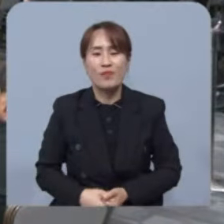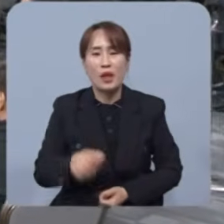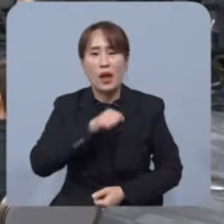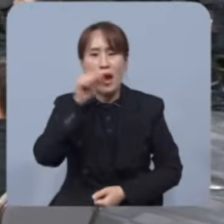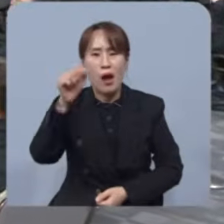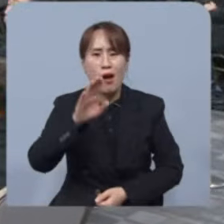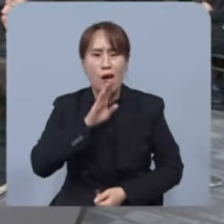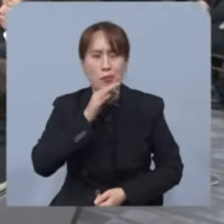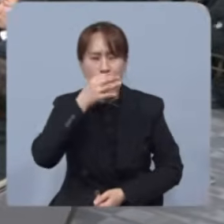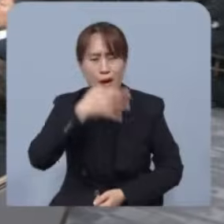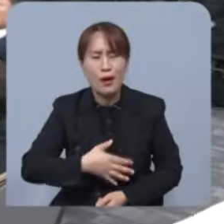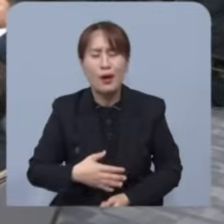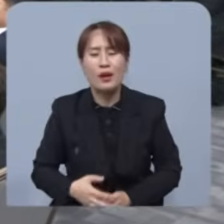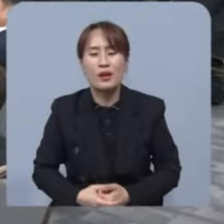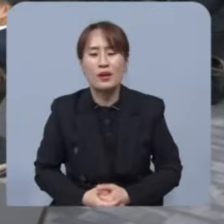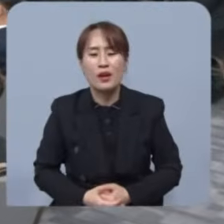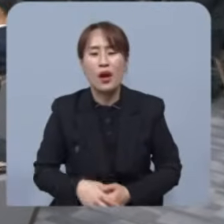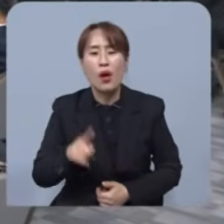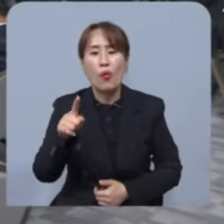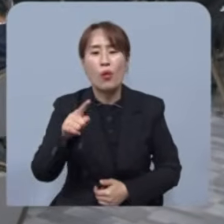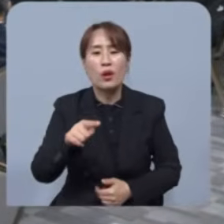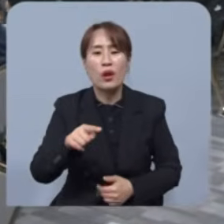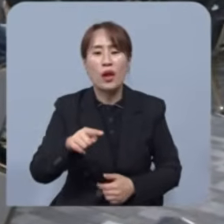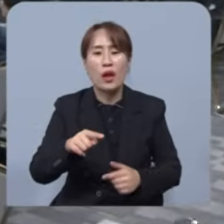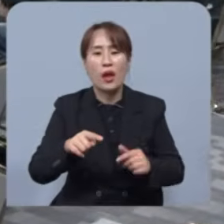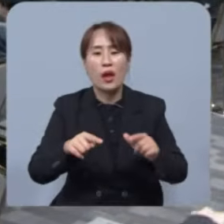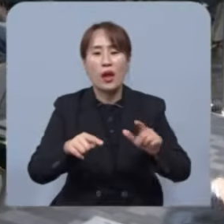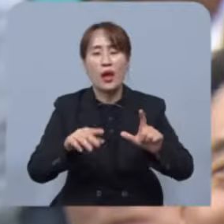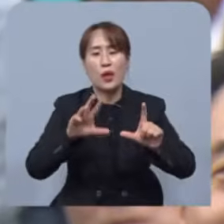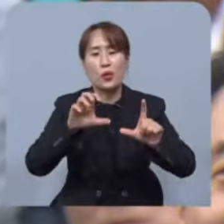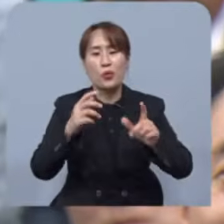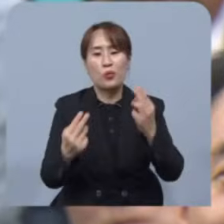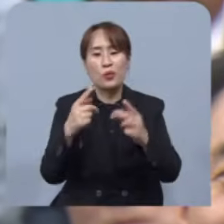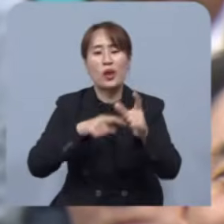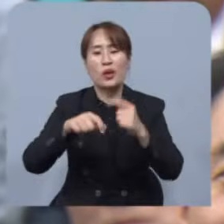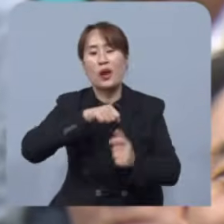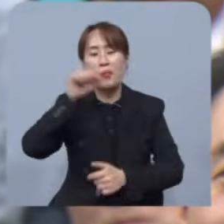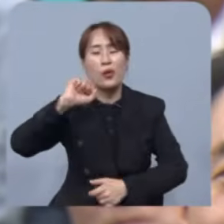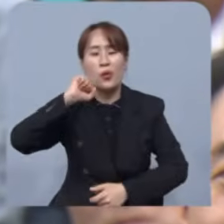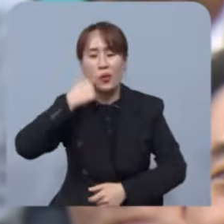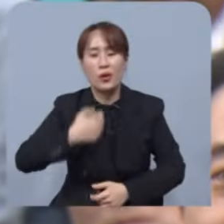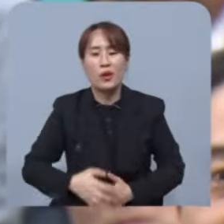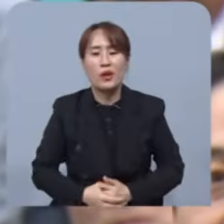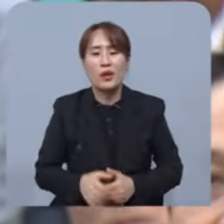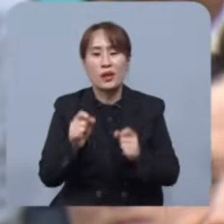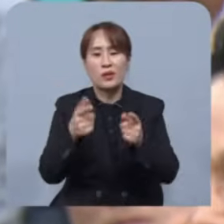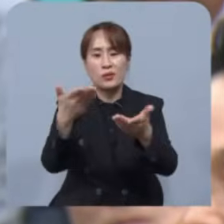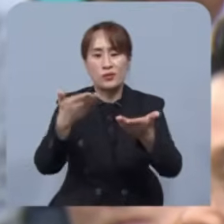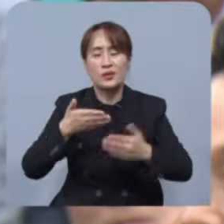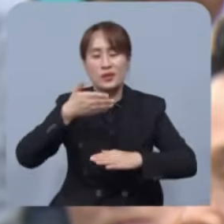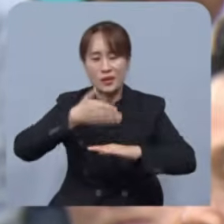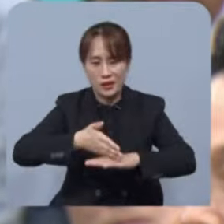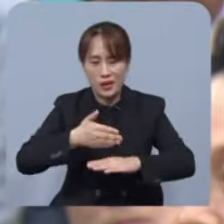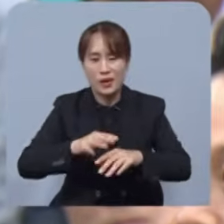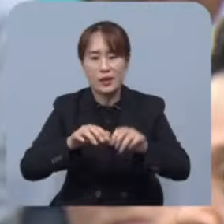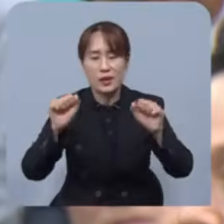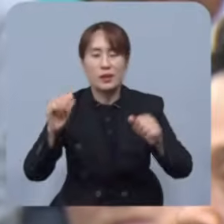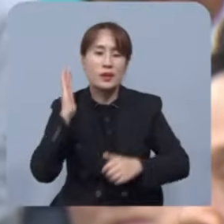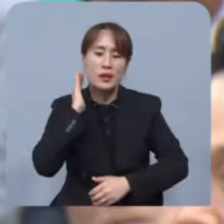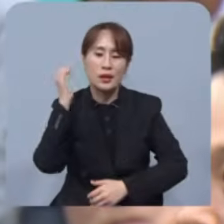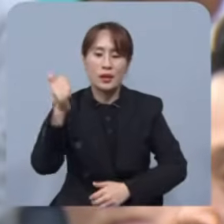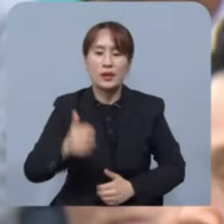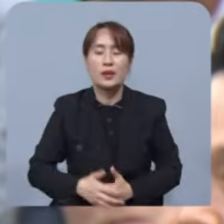당첨되기가 되게 힘드네요. 이게 원래 로또보다 약간 어려운. 네. 기회 주셔서 감사합니다. 네, 안녕하십니까